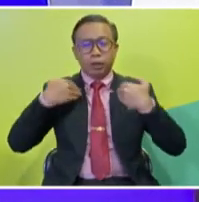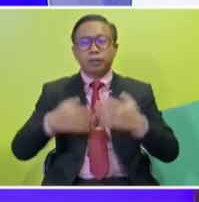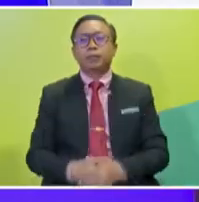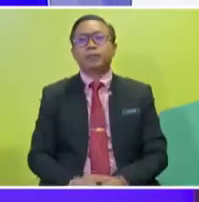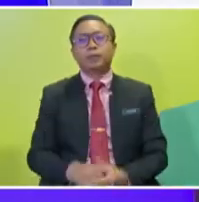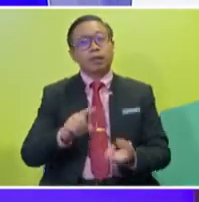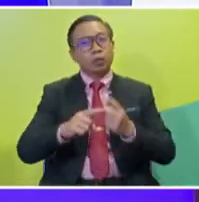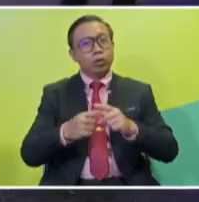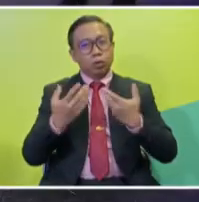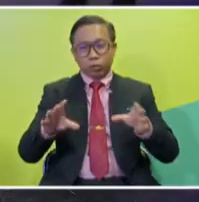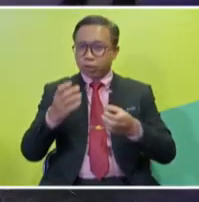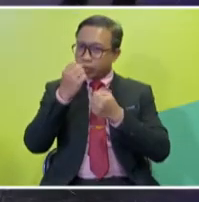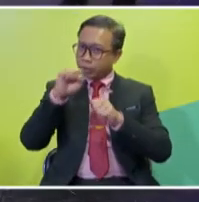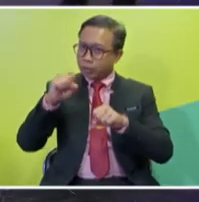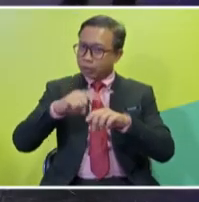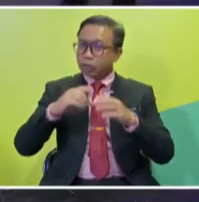kawan-kawan